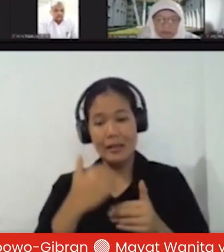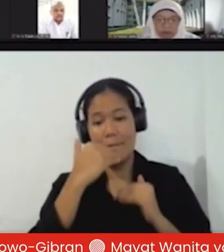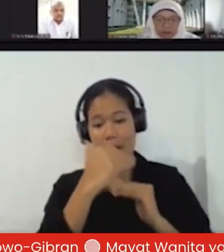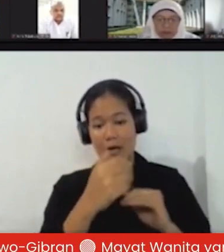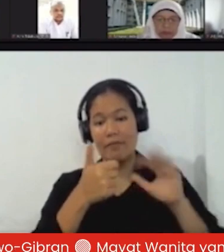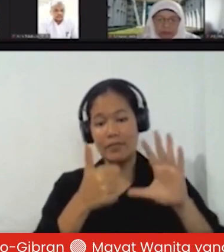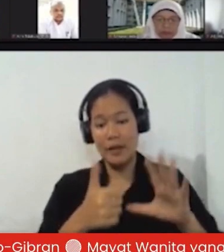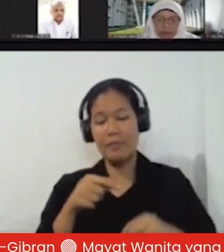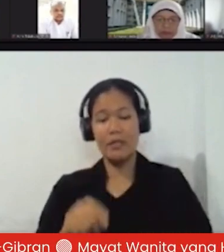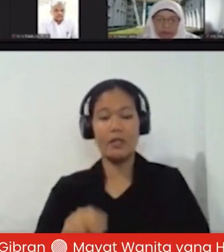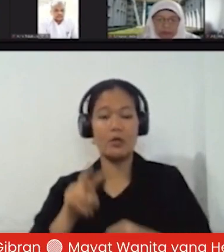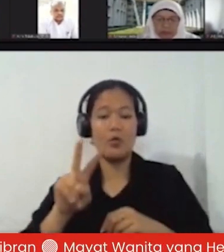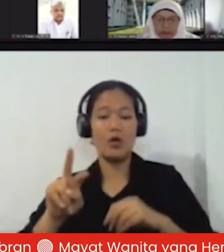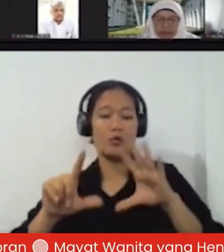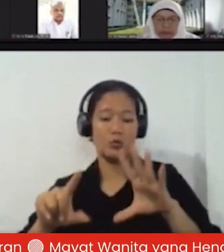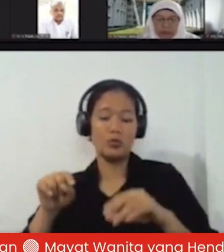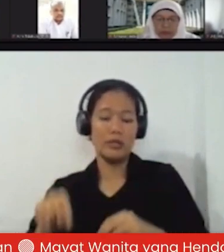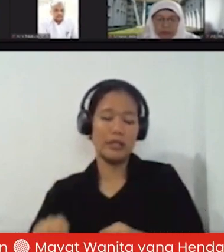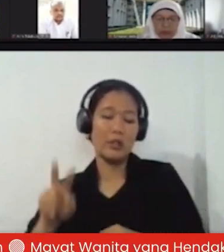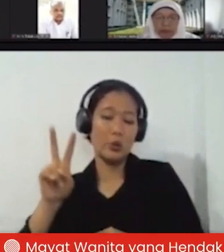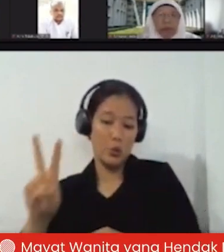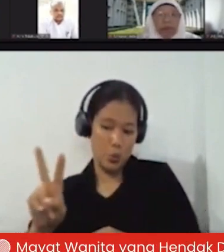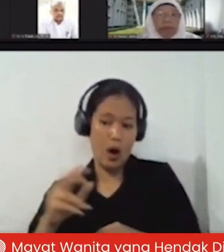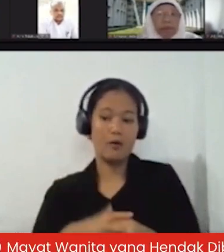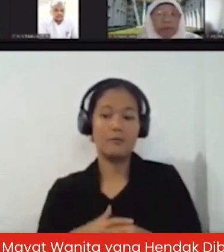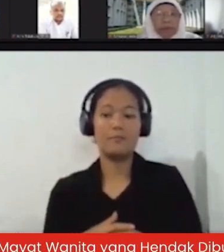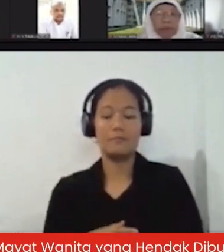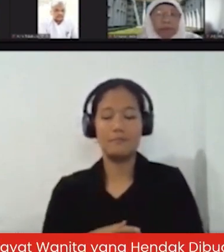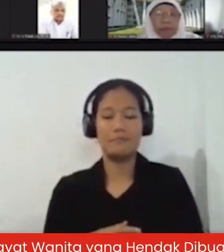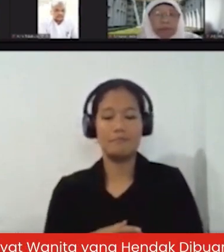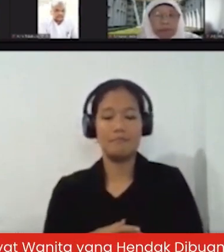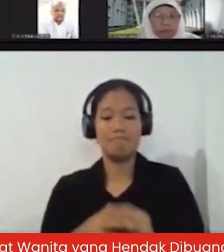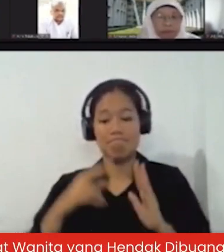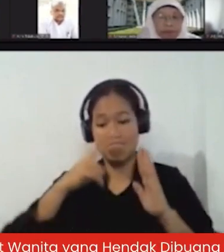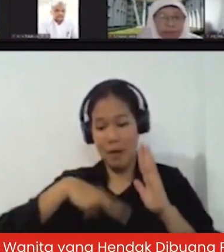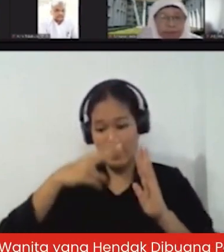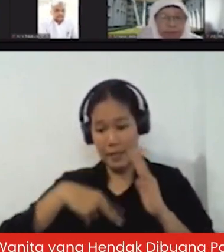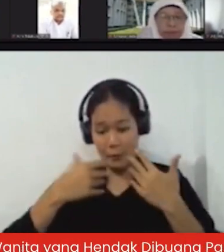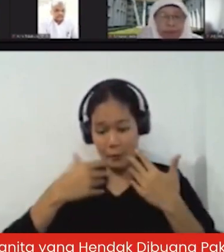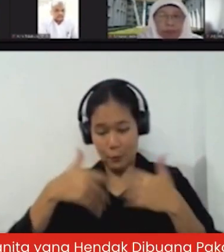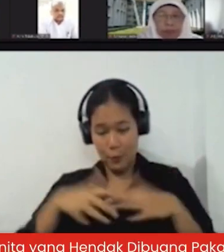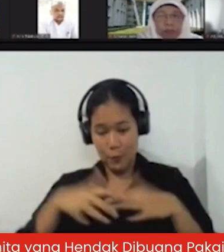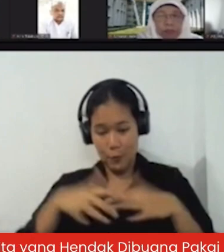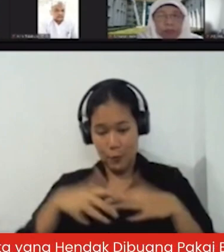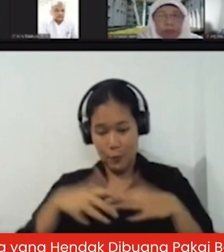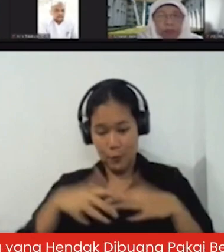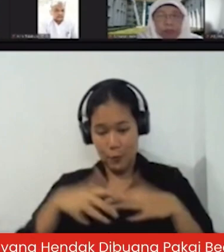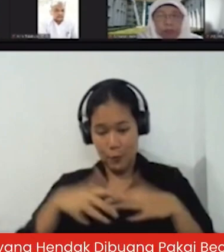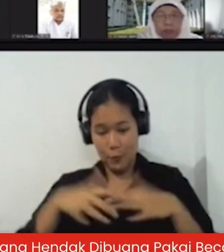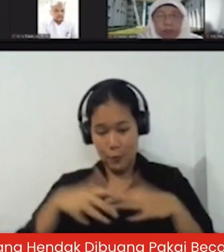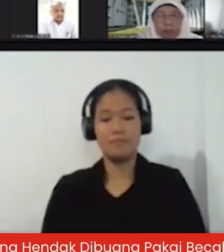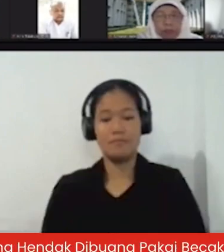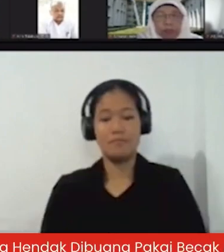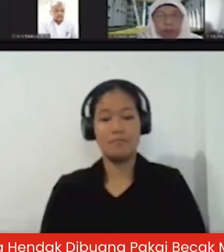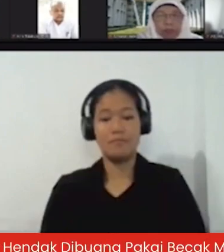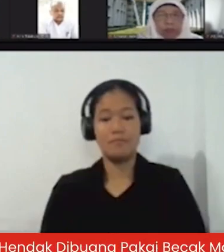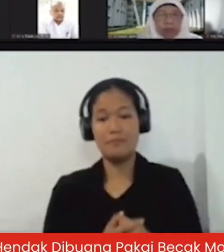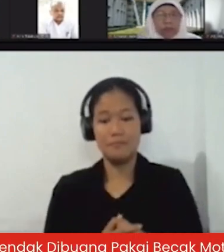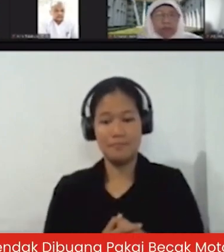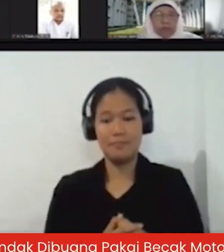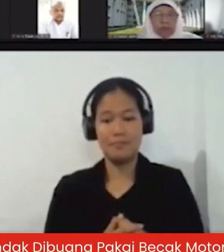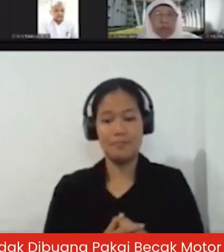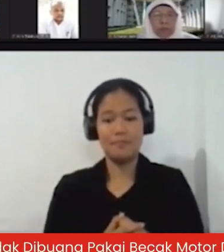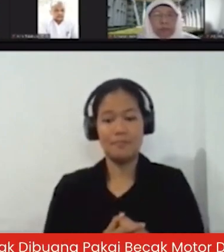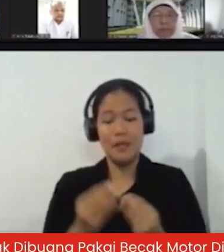6.27.2 antara lain sebagai berikut dianggap telah dibacakan tiga majelis kehormatan juga menemukan fakta